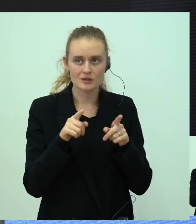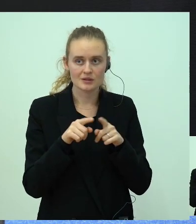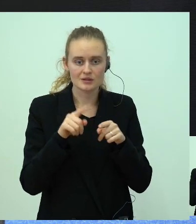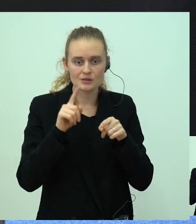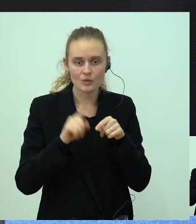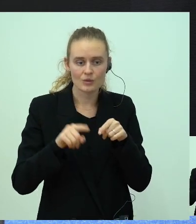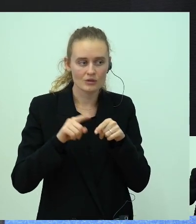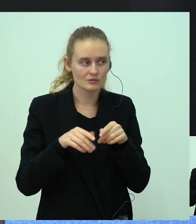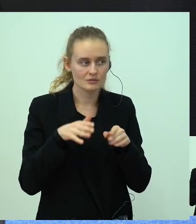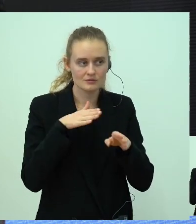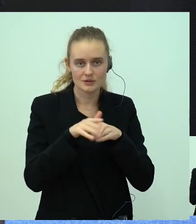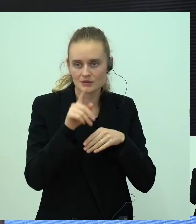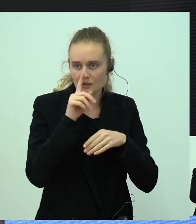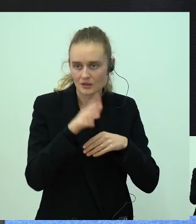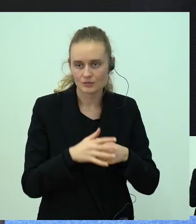ateityje.